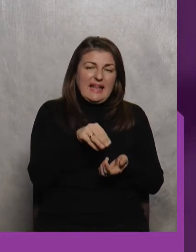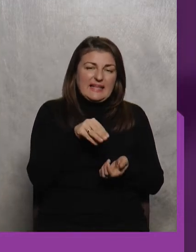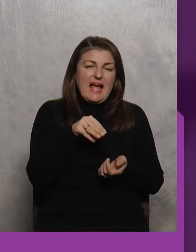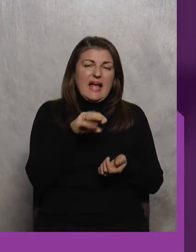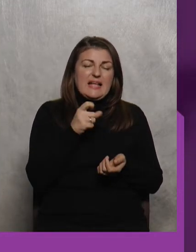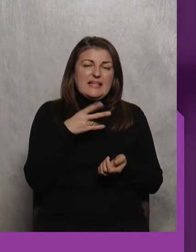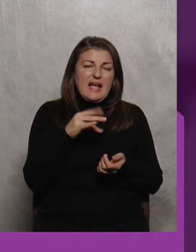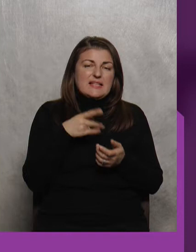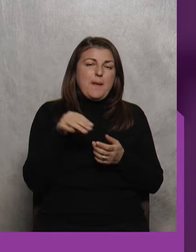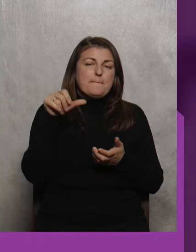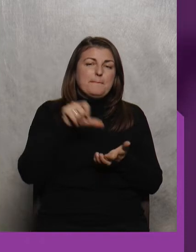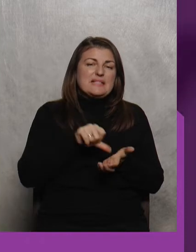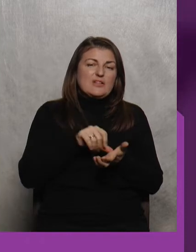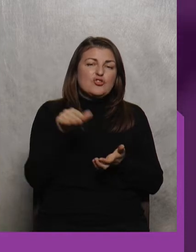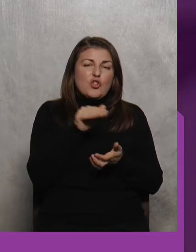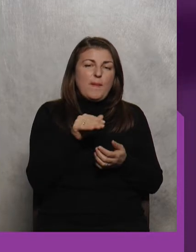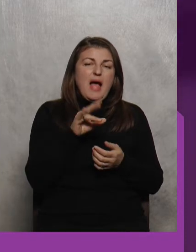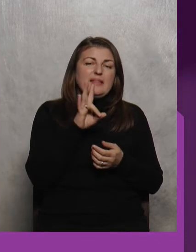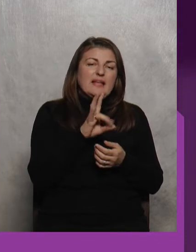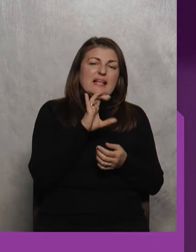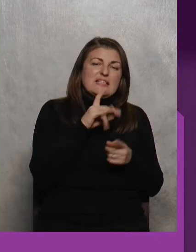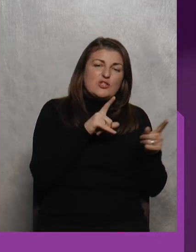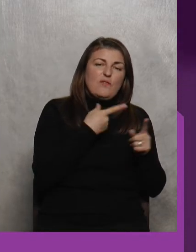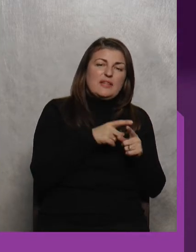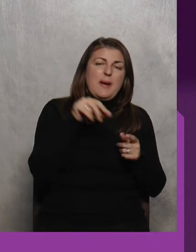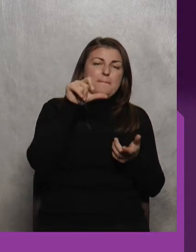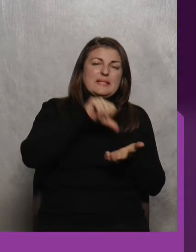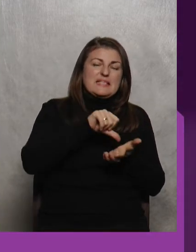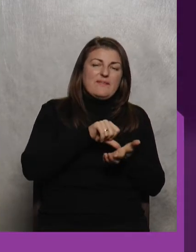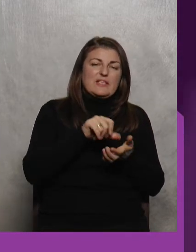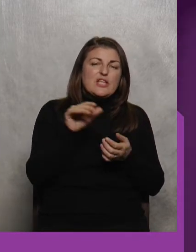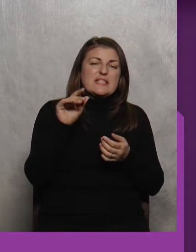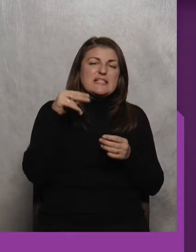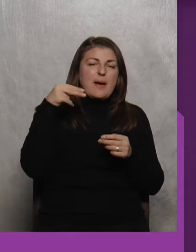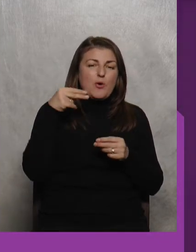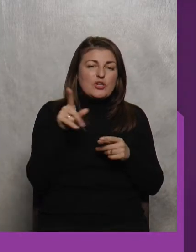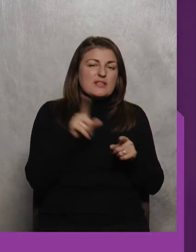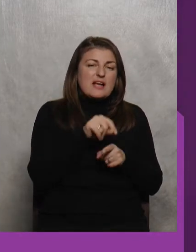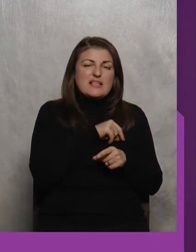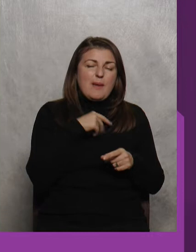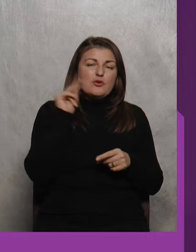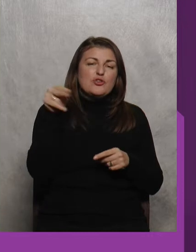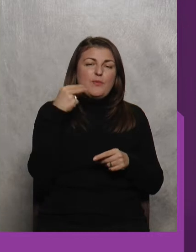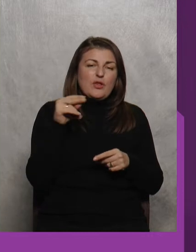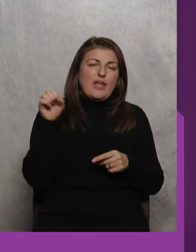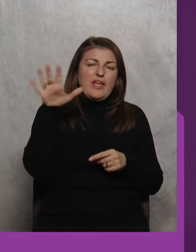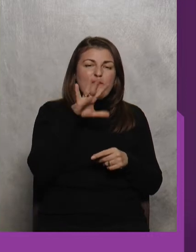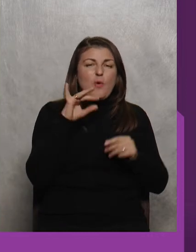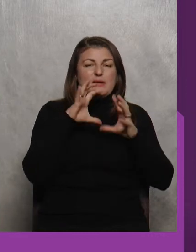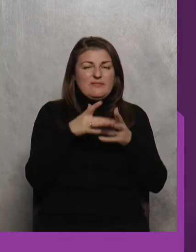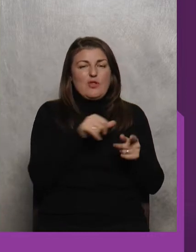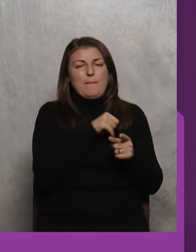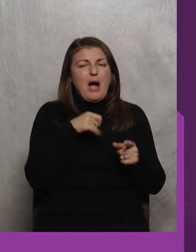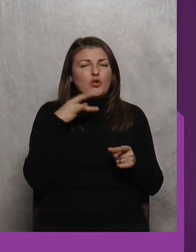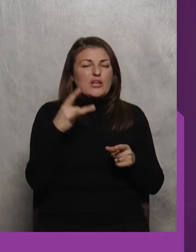Тетяна, представниця Житомирщини, і Наталія Стрільцова, представниця Запоріжжя. Так само чемпіонка Європи і світу багаторазова.